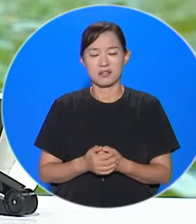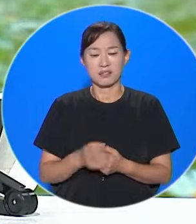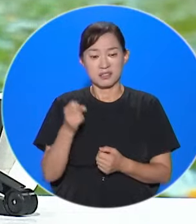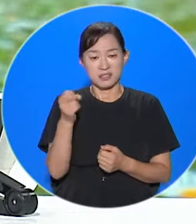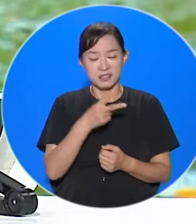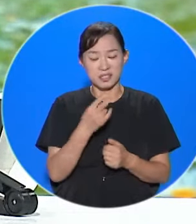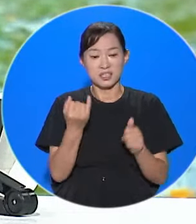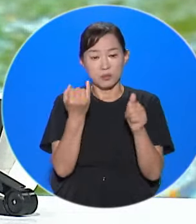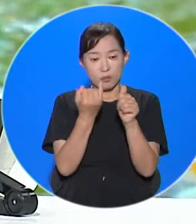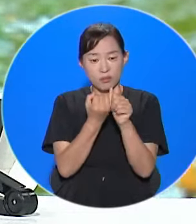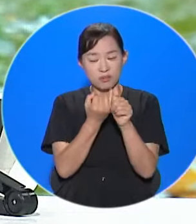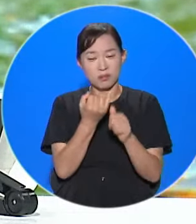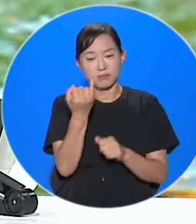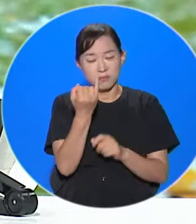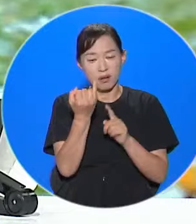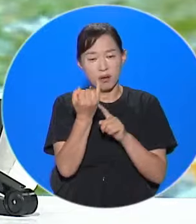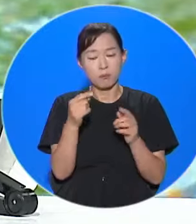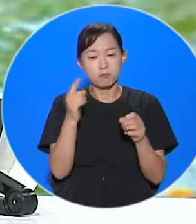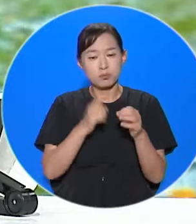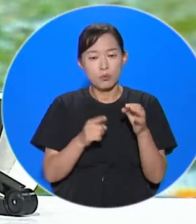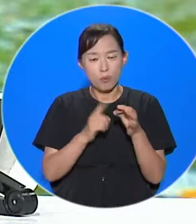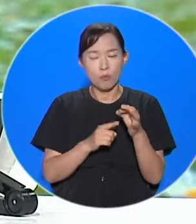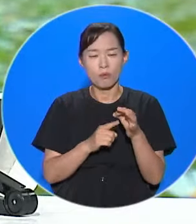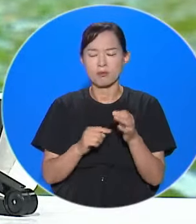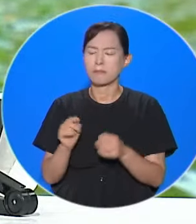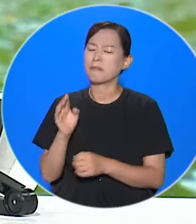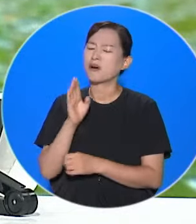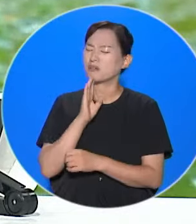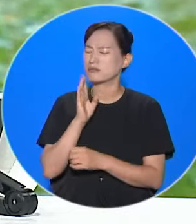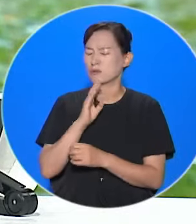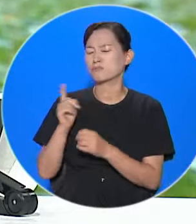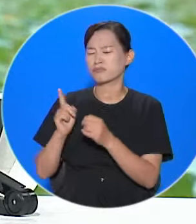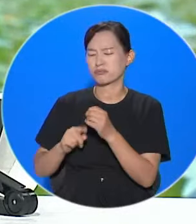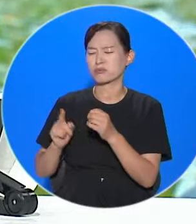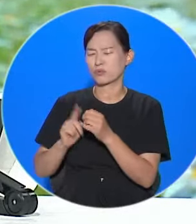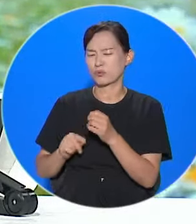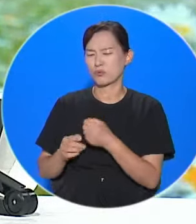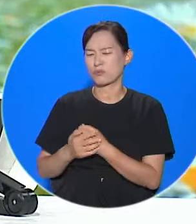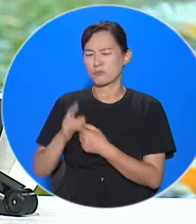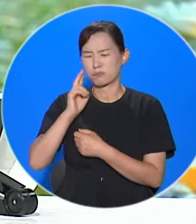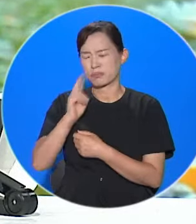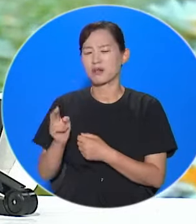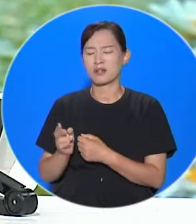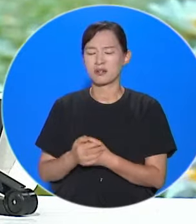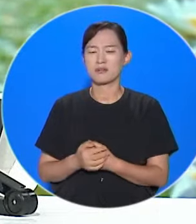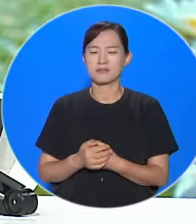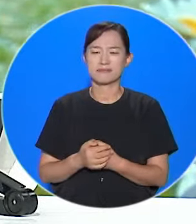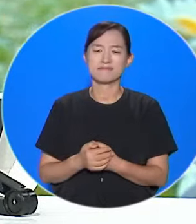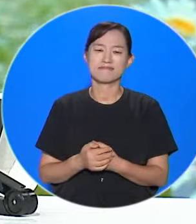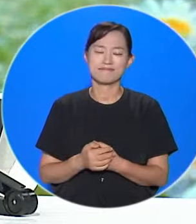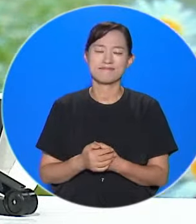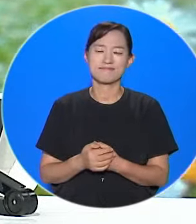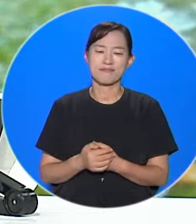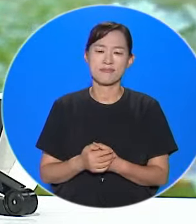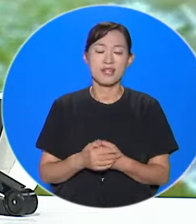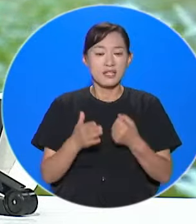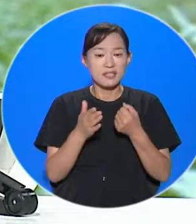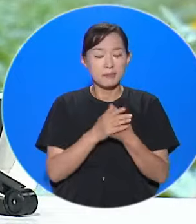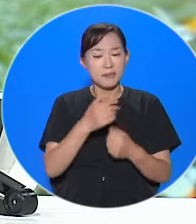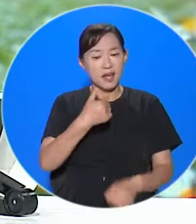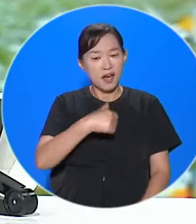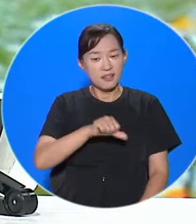가지고 예, 있네요. 예, 아주 막 골수파예요. 아, 그러시구나. 그러다 그래서, 보니까